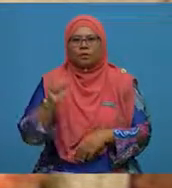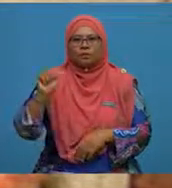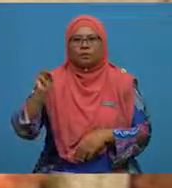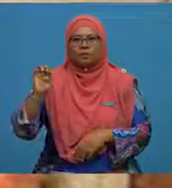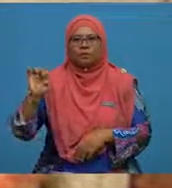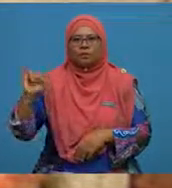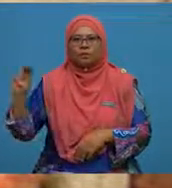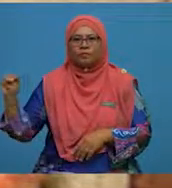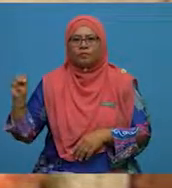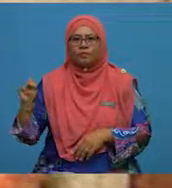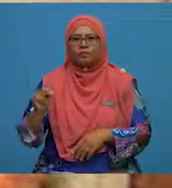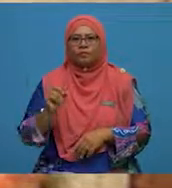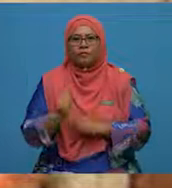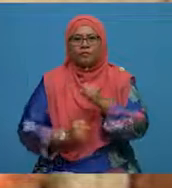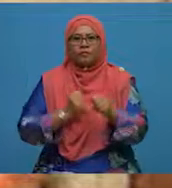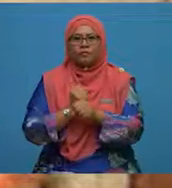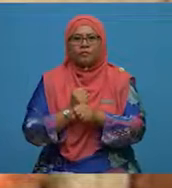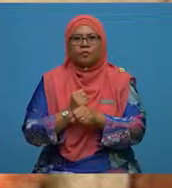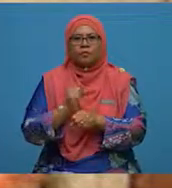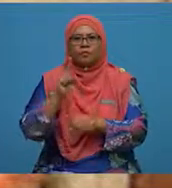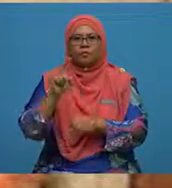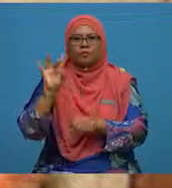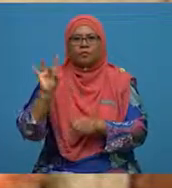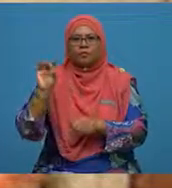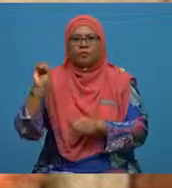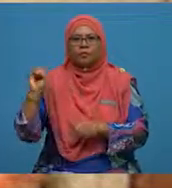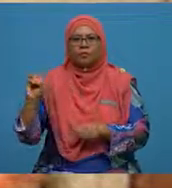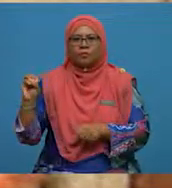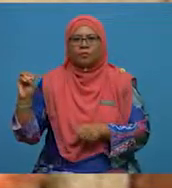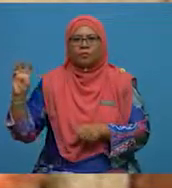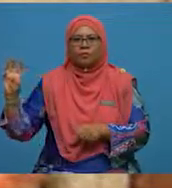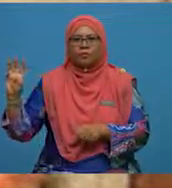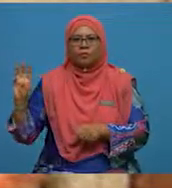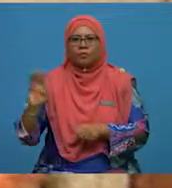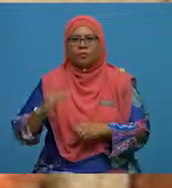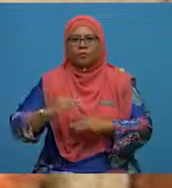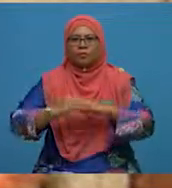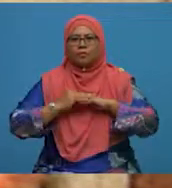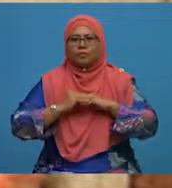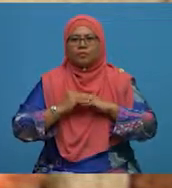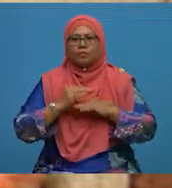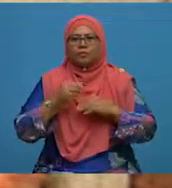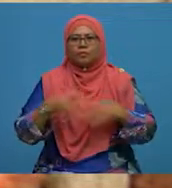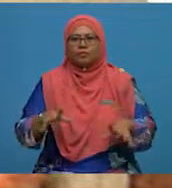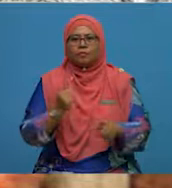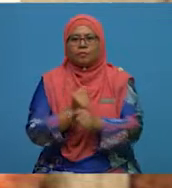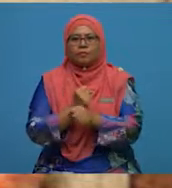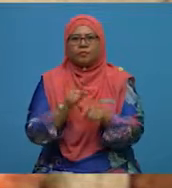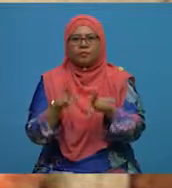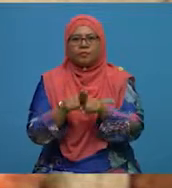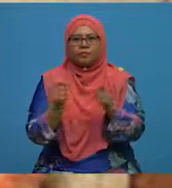Namun, pada tahun 1806, British telah bekerjasama dengan Alfie